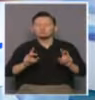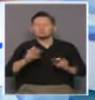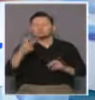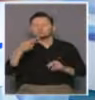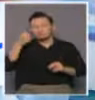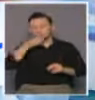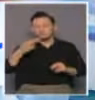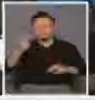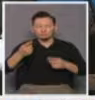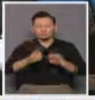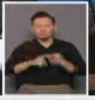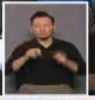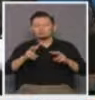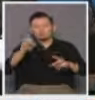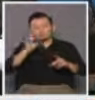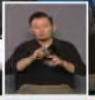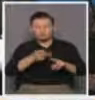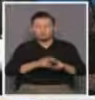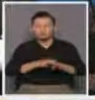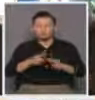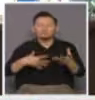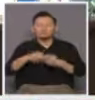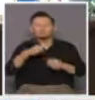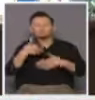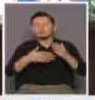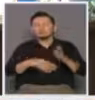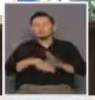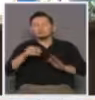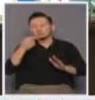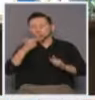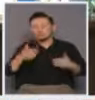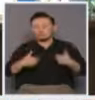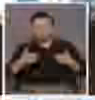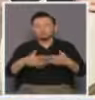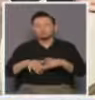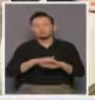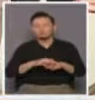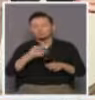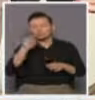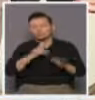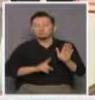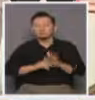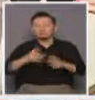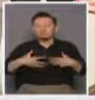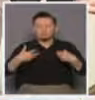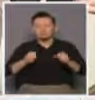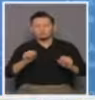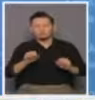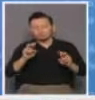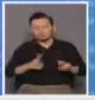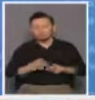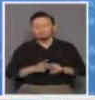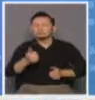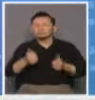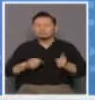20-летию Астаны. Главная цель – показать и рассказать о достижениях, новшествах в отрасли медицины и о работе сотрудников здравоохранения. На конкурс